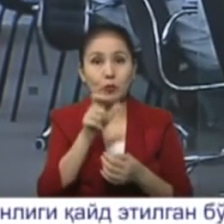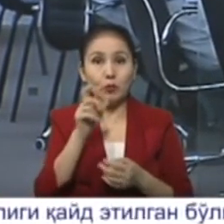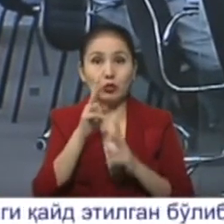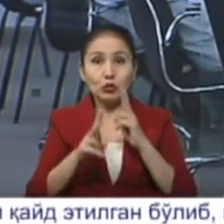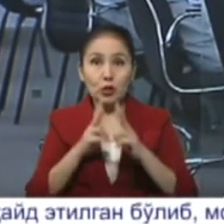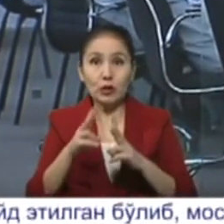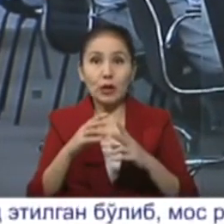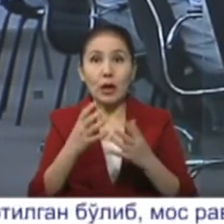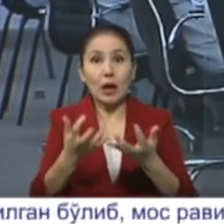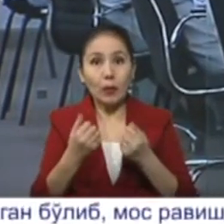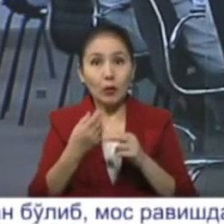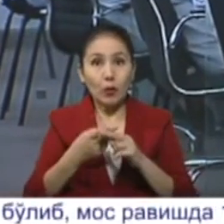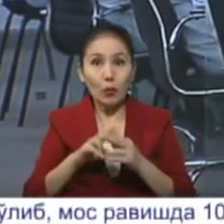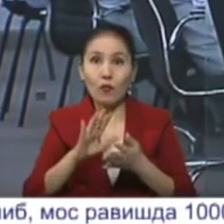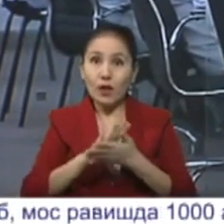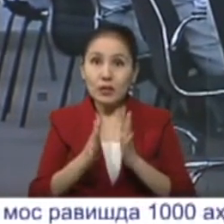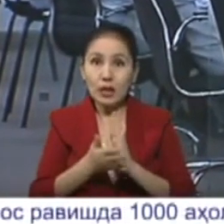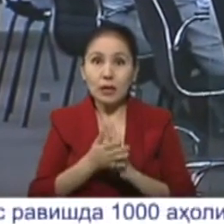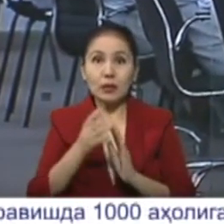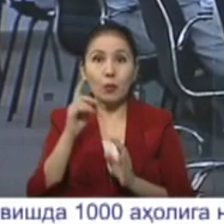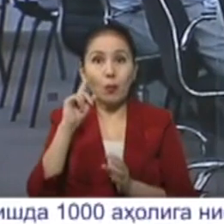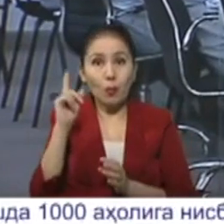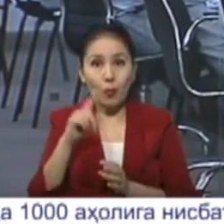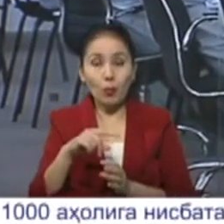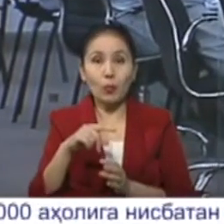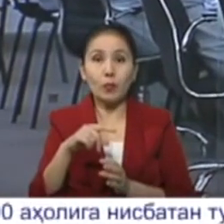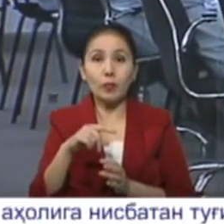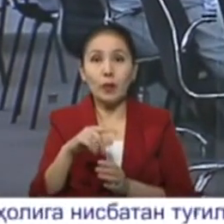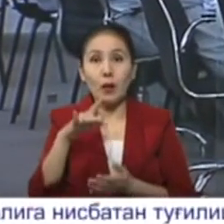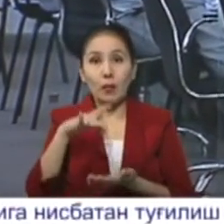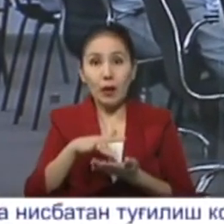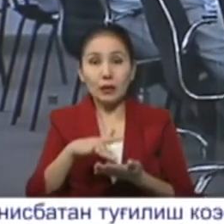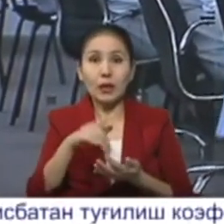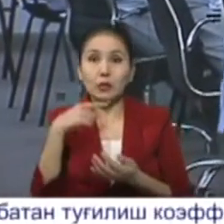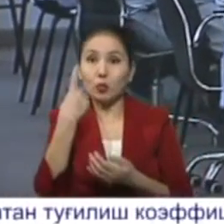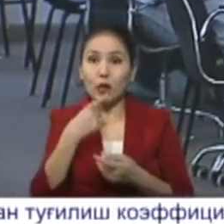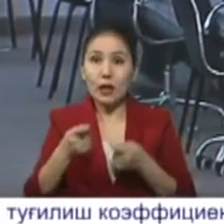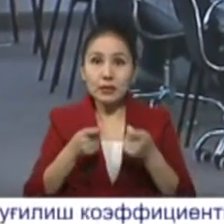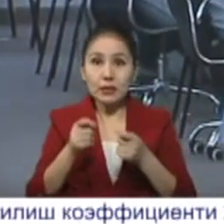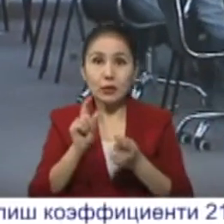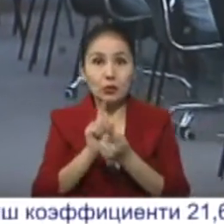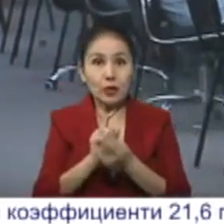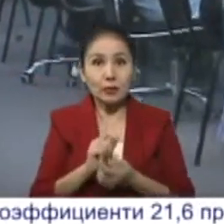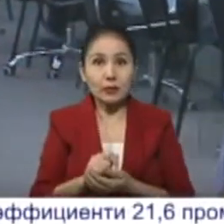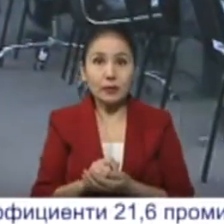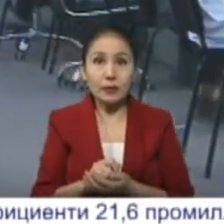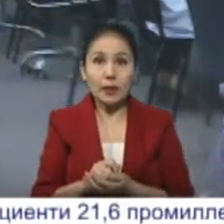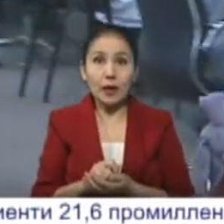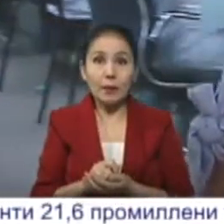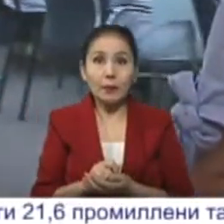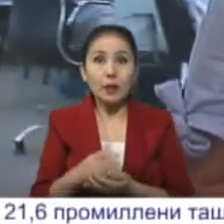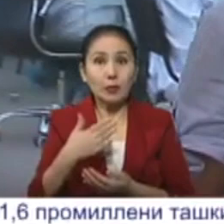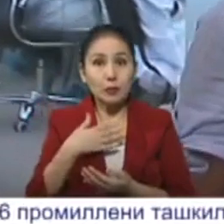qilinadi va biz bugungi kundagi vaziyat bo'yicha ma'lumotlarni bilish borasida markaz mutaxassisiga yuzlanamiz. Biz bilan